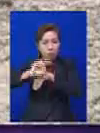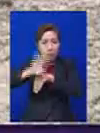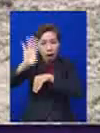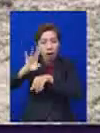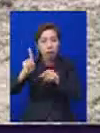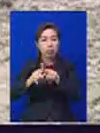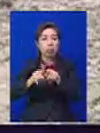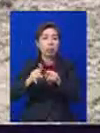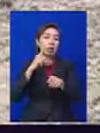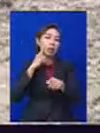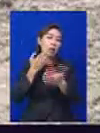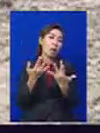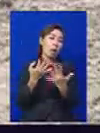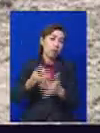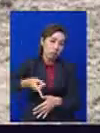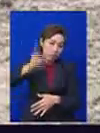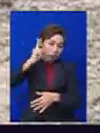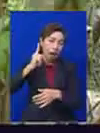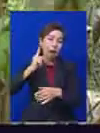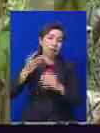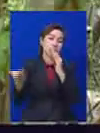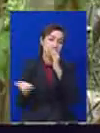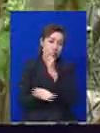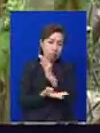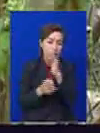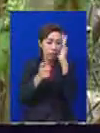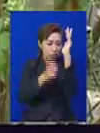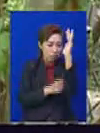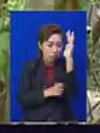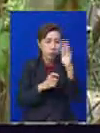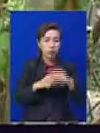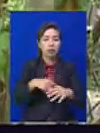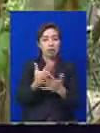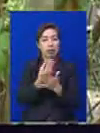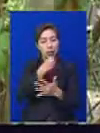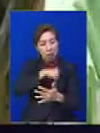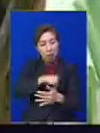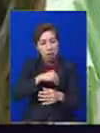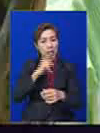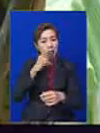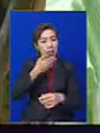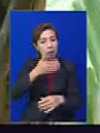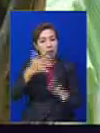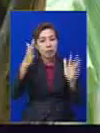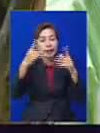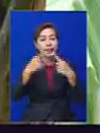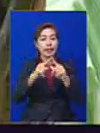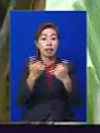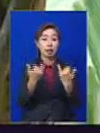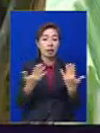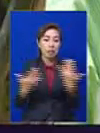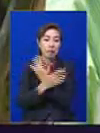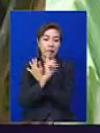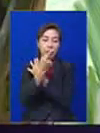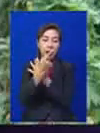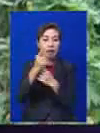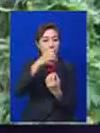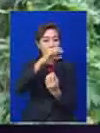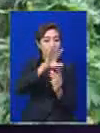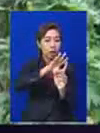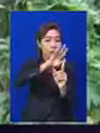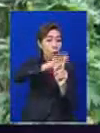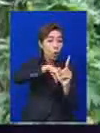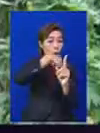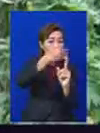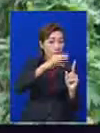มีการปรับขึ้นลงซึ่งการปลูกพืชแบบผสมผสานจะปลูกพืชระยะสั้นเช่นกล้วยหอมทองมะพร้าวน้ำห